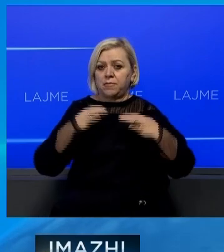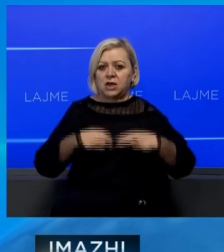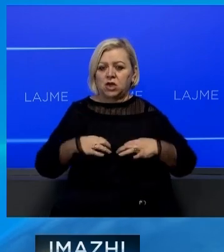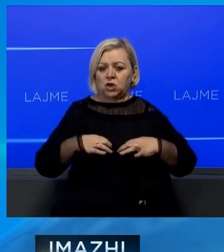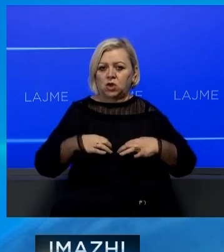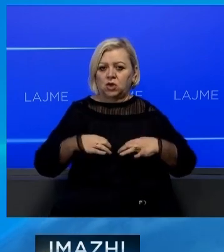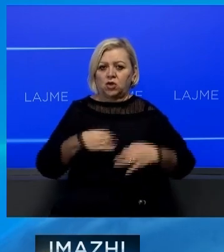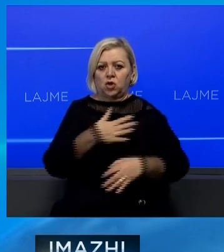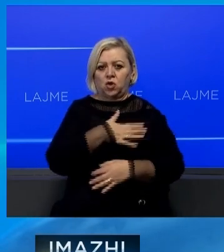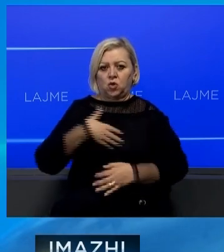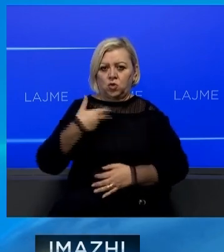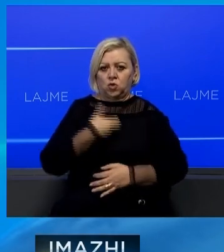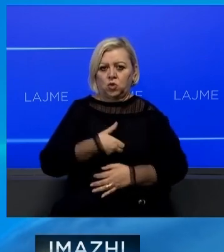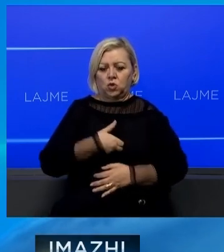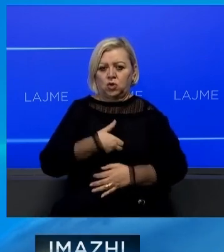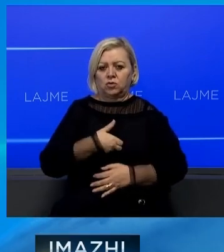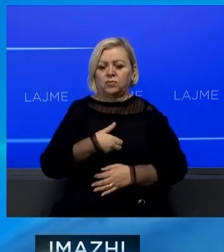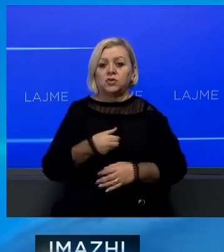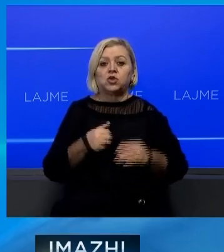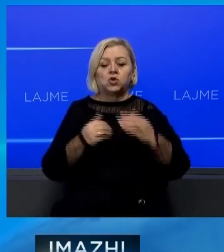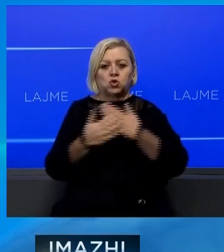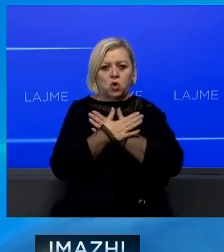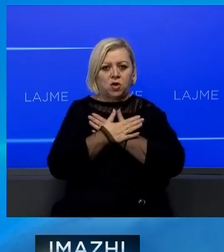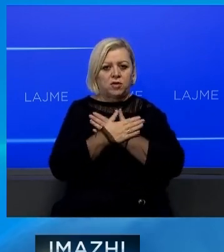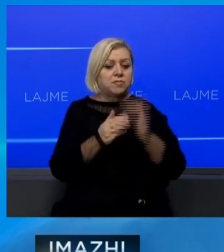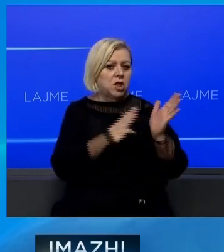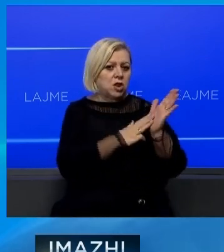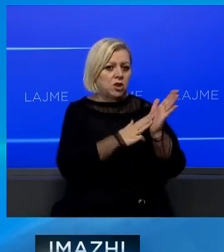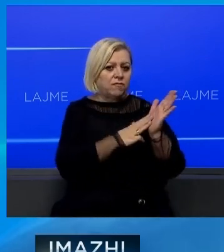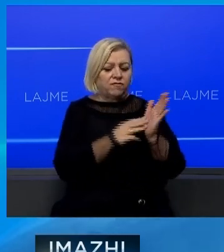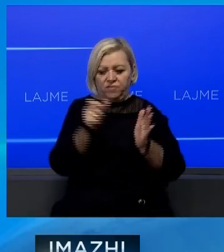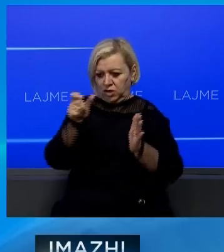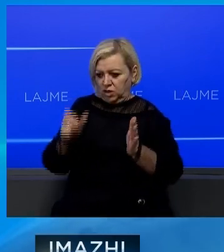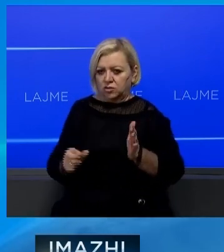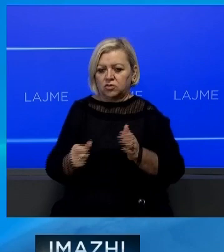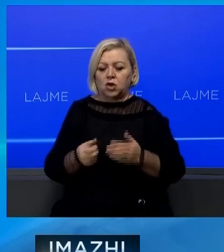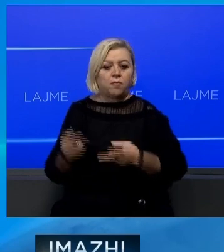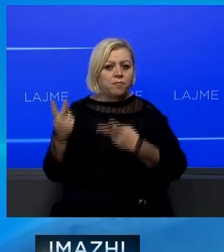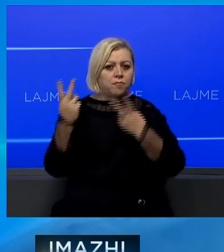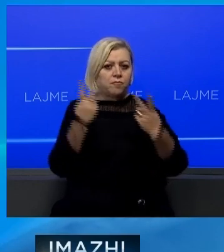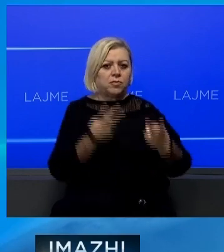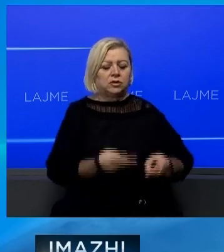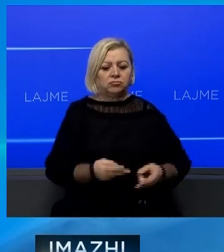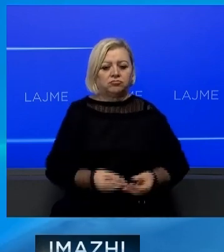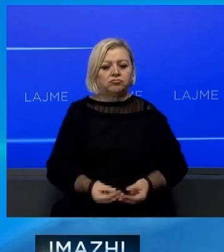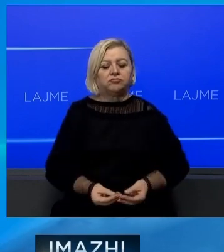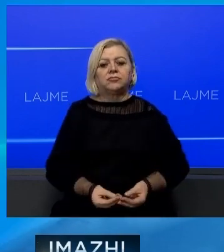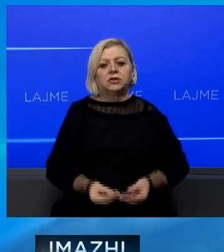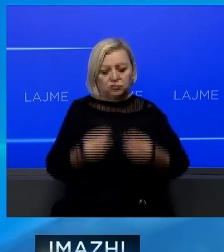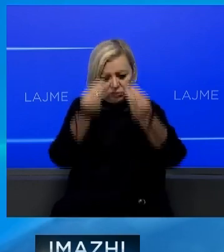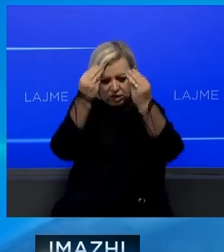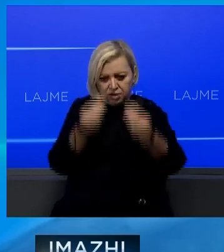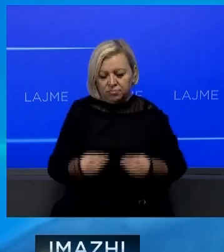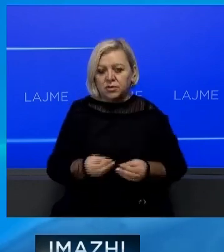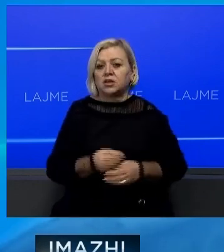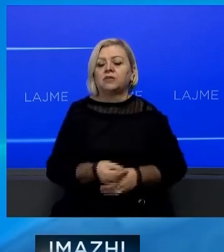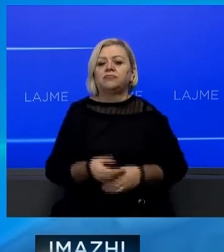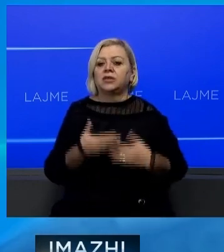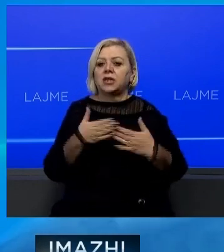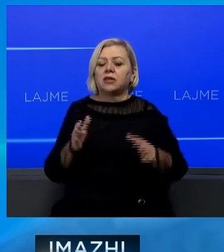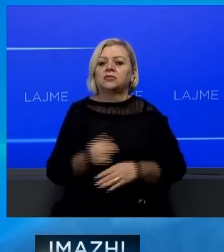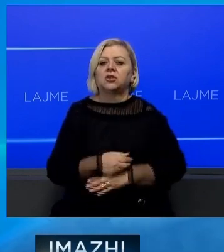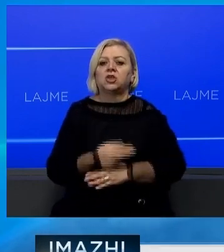Presidenti i Kroacis, Zoran Milanović, pra është përitur me ndërimet e larta shtetërore nga zyrtarë